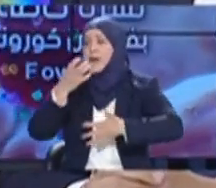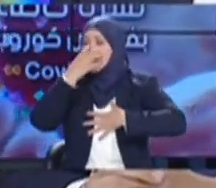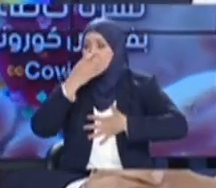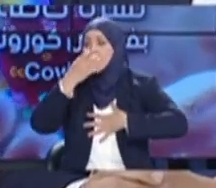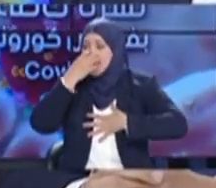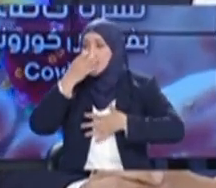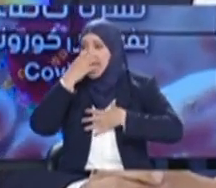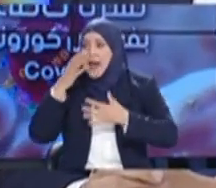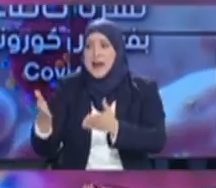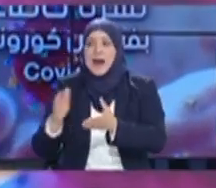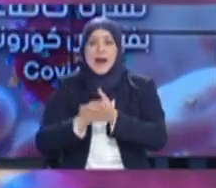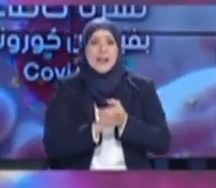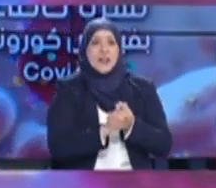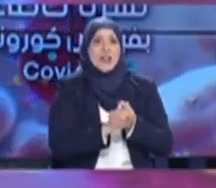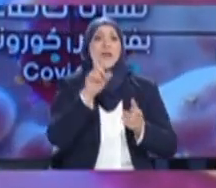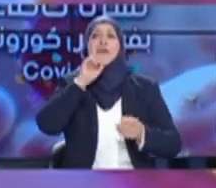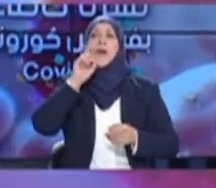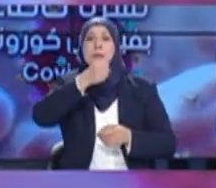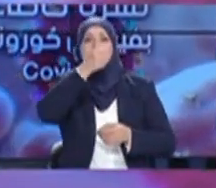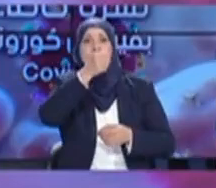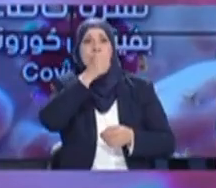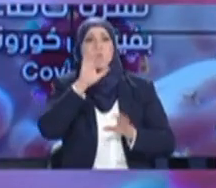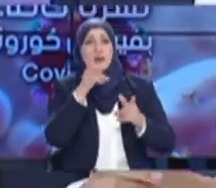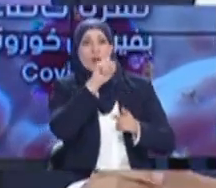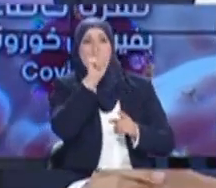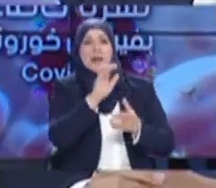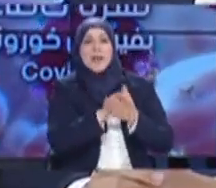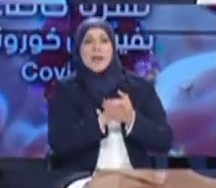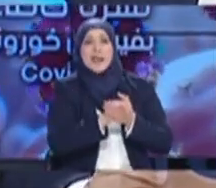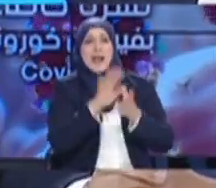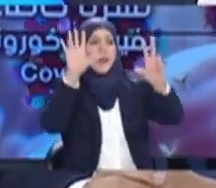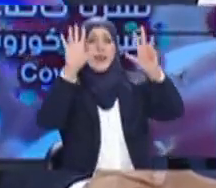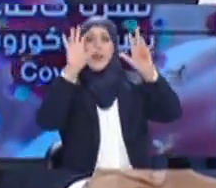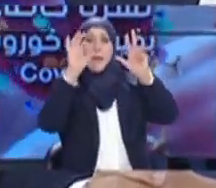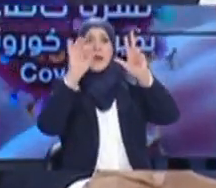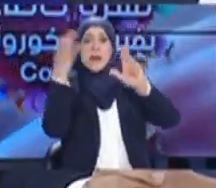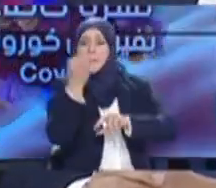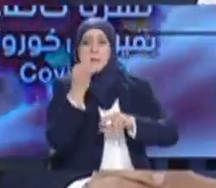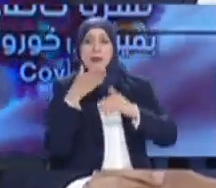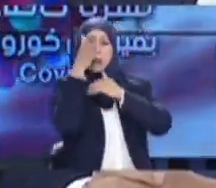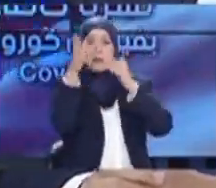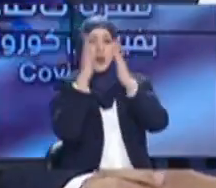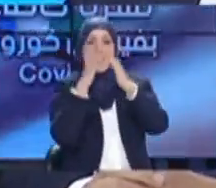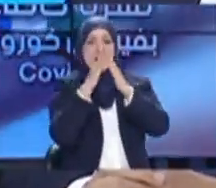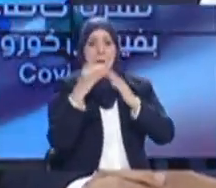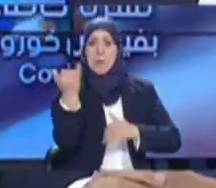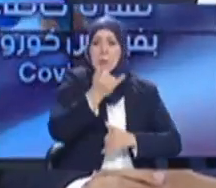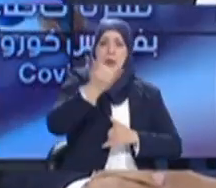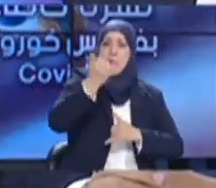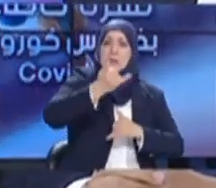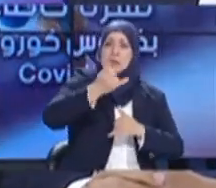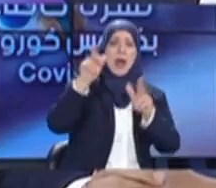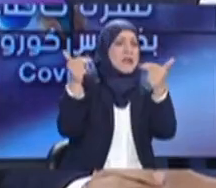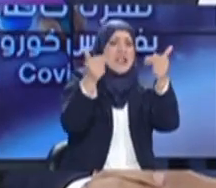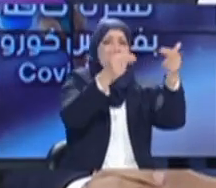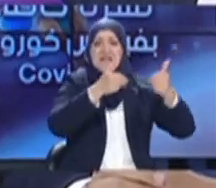الاكسجين اللي عندنا احنا. شنو العلاجات اللي يتلقاوها الناس اللي موجودين؟ 80% اللي مش يمشيوا للدار هذوك ما يستحقوا حتى شيء، خاطر حالتهم مش صعيبه، مش